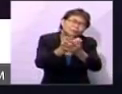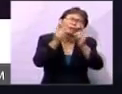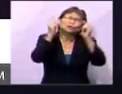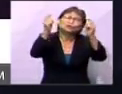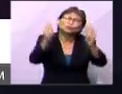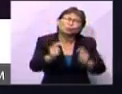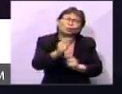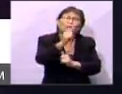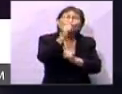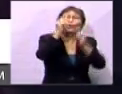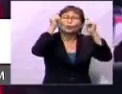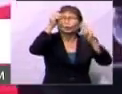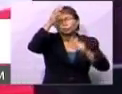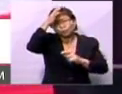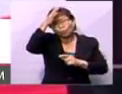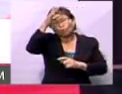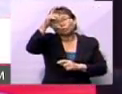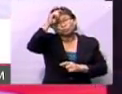Batin pun dapat.